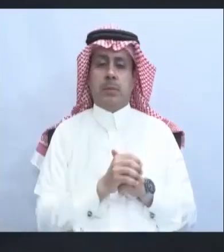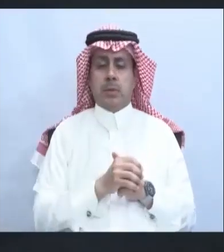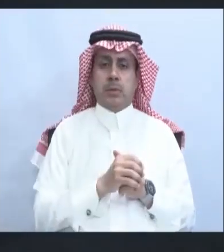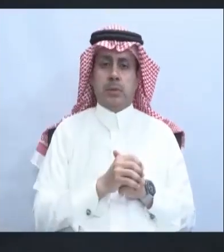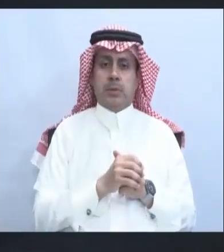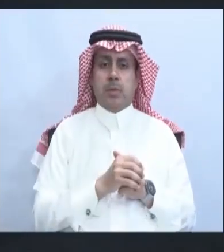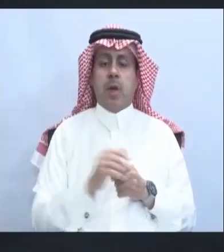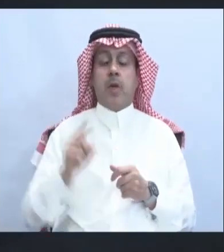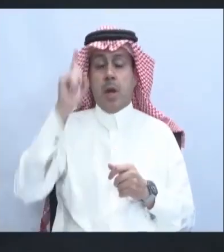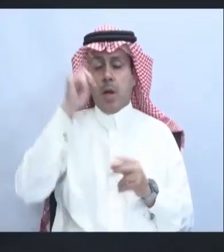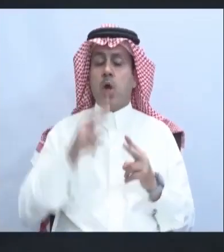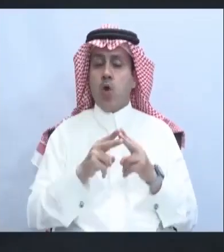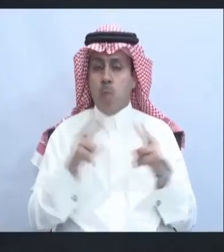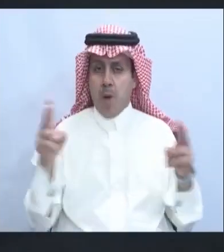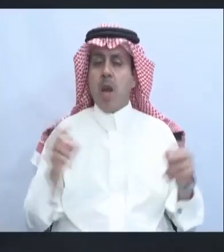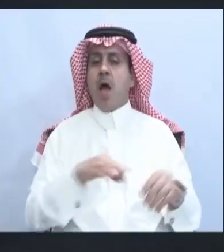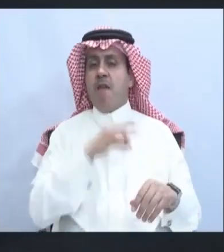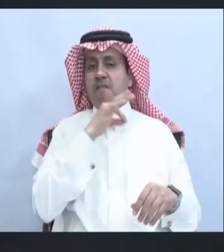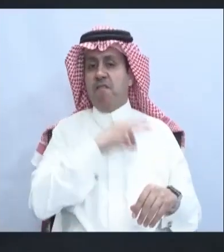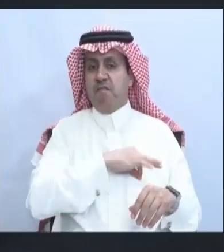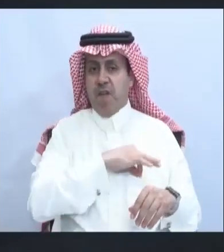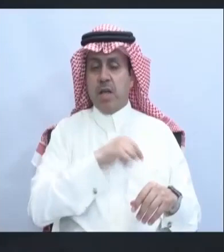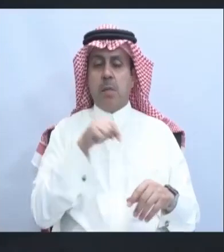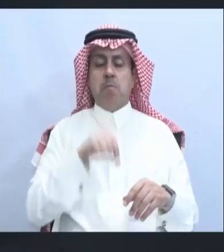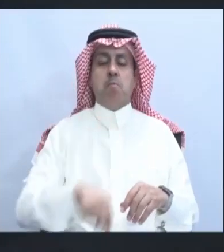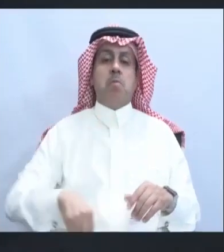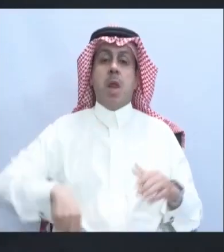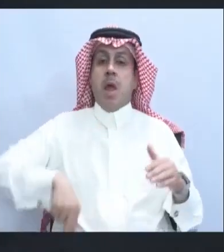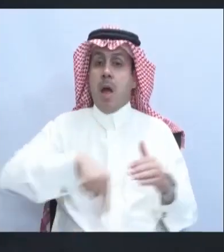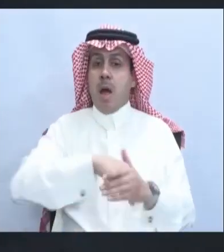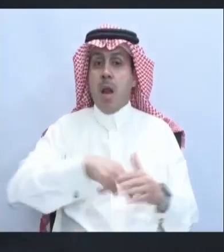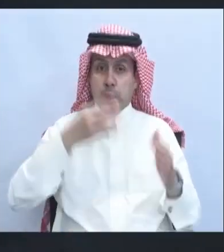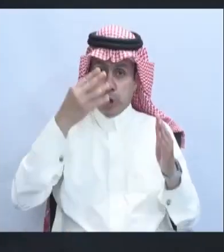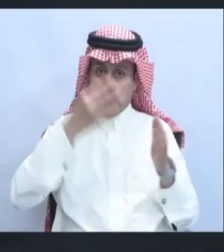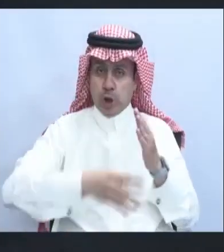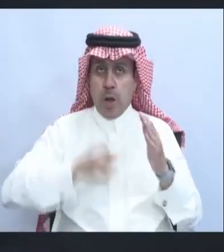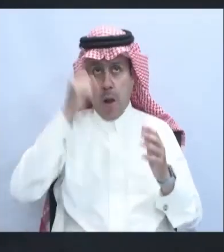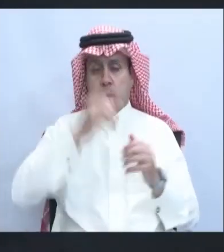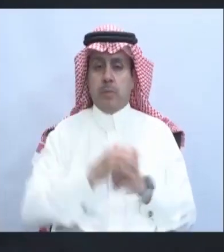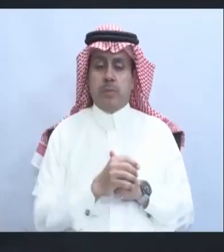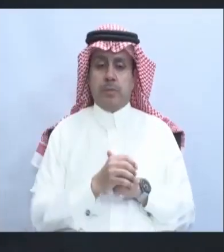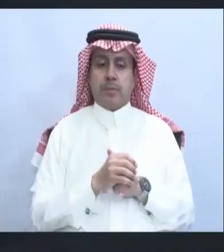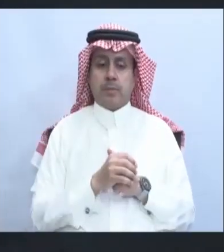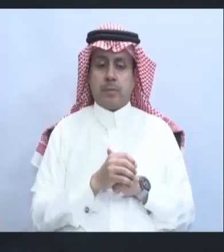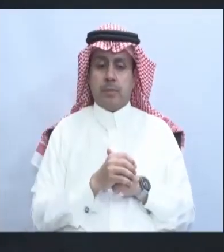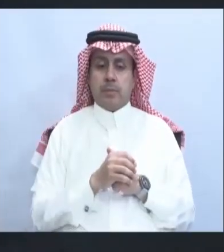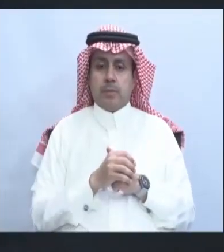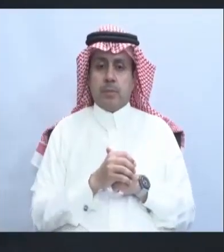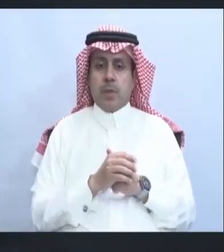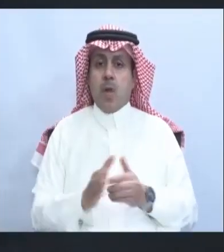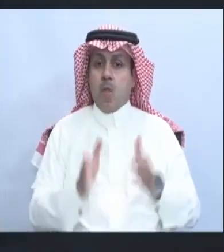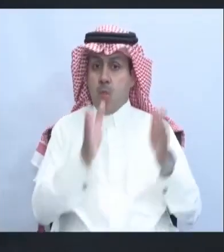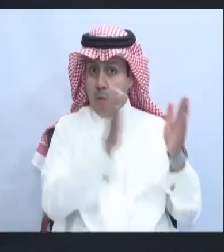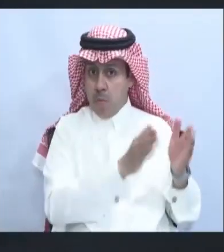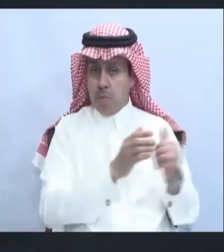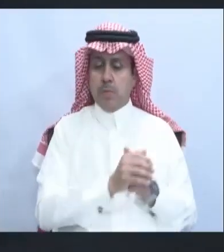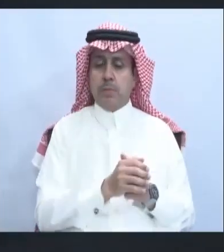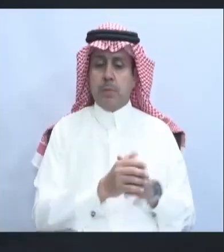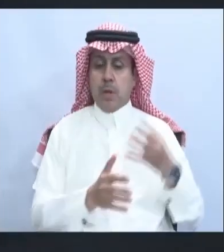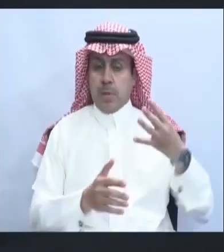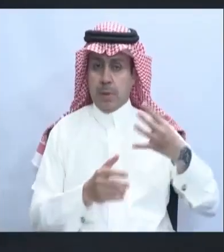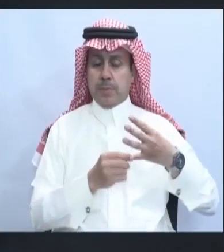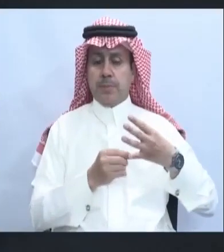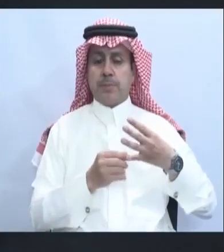الله تعالى يظهر لكم الحكمه التي من اجلها شرع الله جل وعلا العده ثم ناتي واياكم بعد ذلك